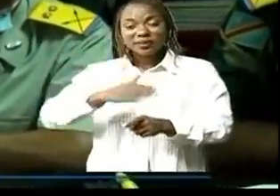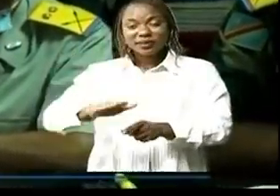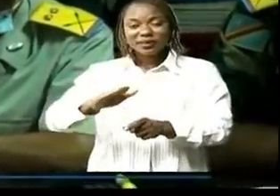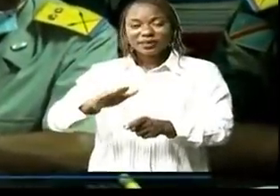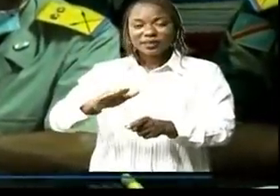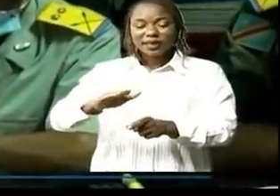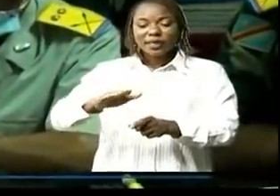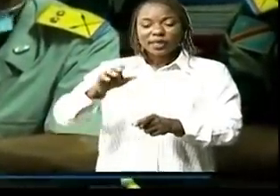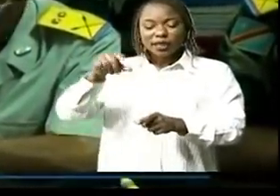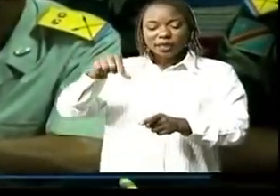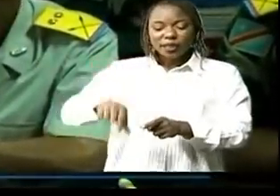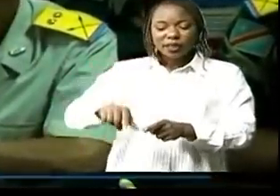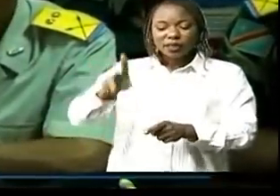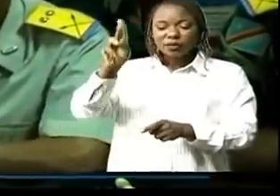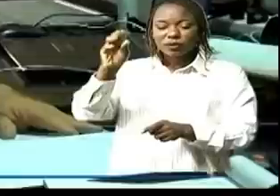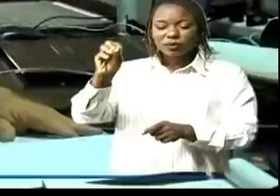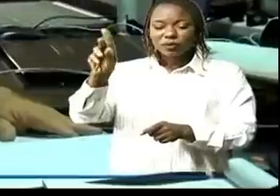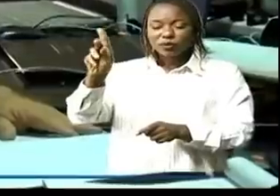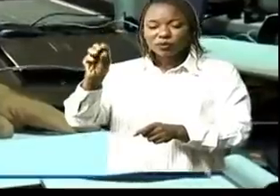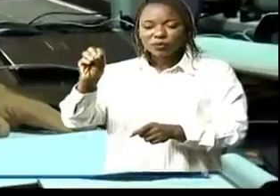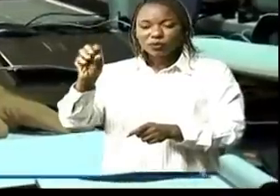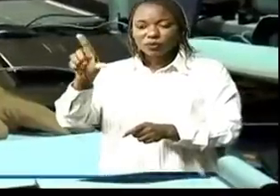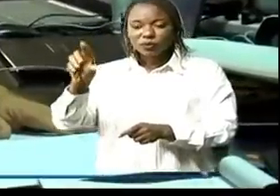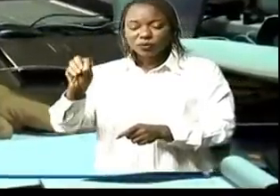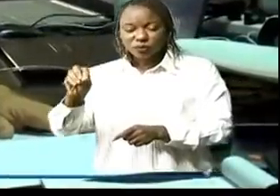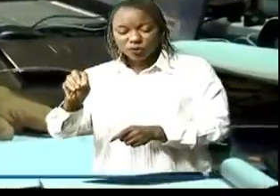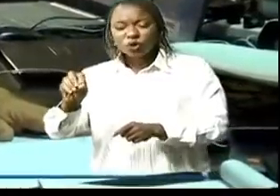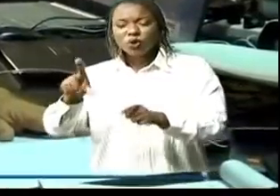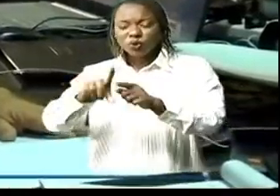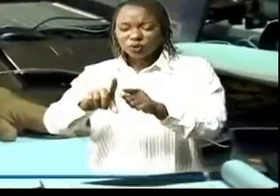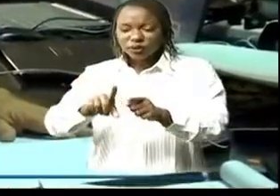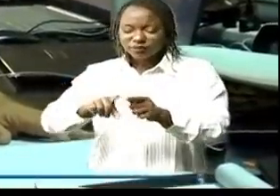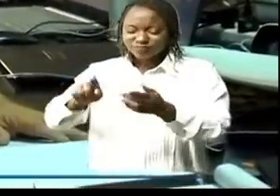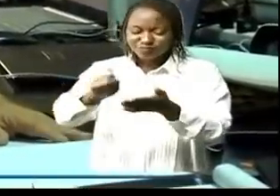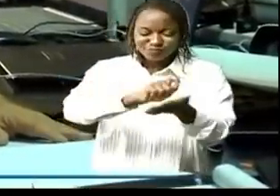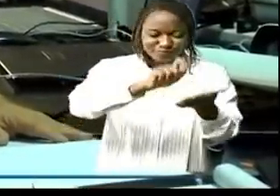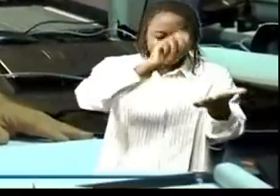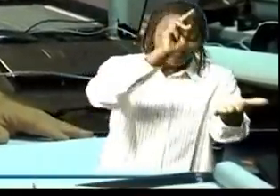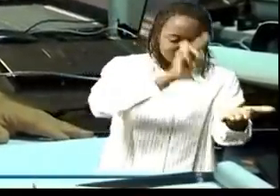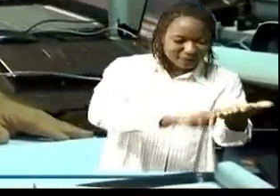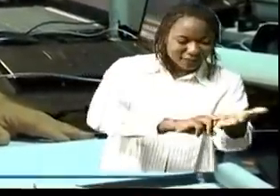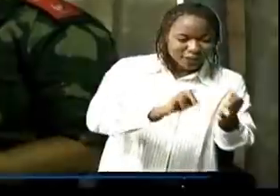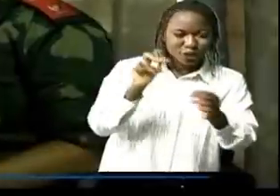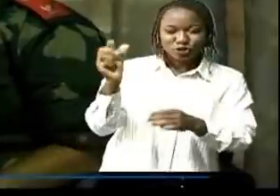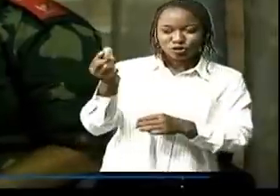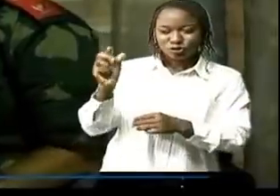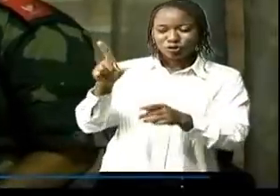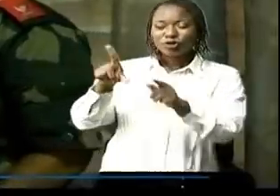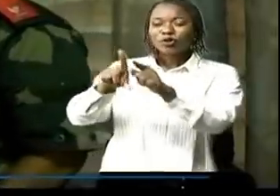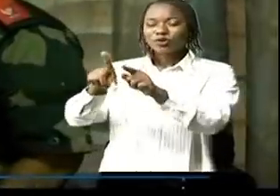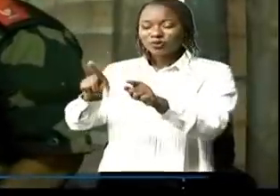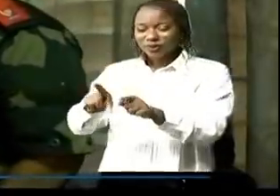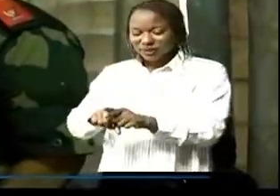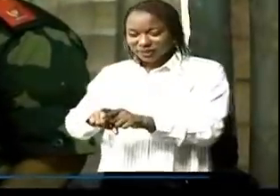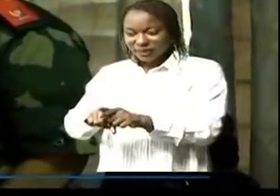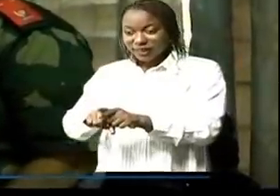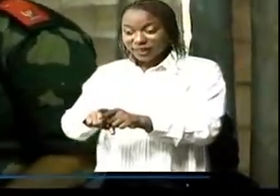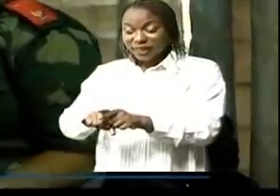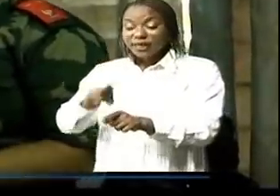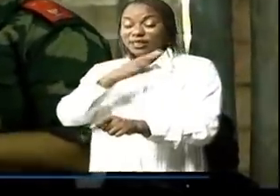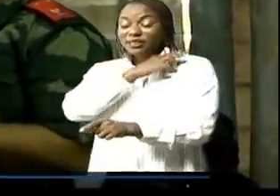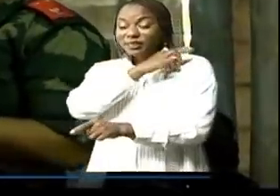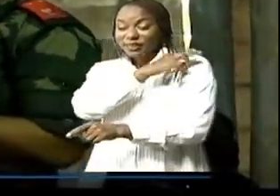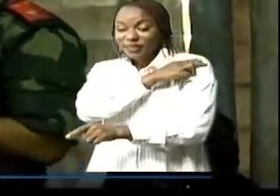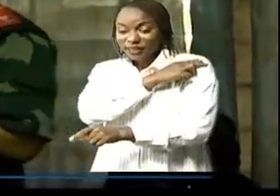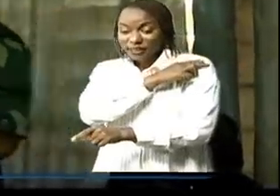camp lieutenant-colonel Kokolo, le général Puy-Dupin a signé les livres d'or. Pour sa part, le commandant du corps de santé militaire, le